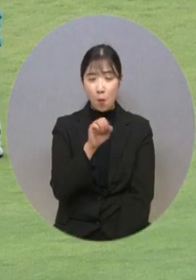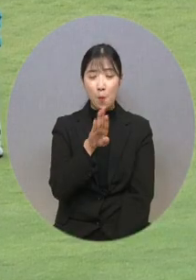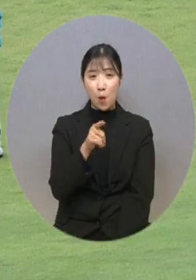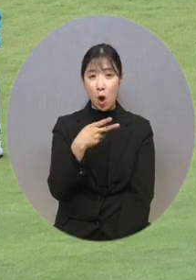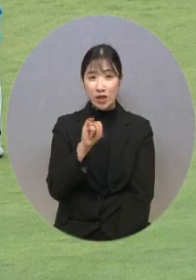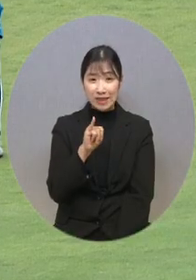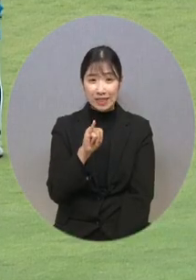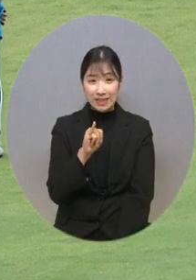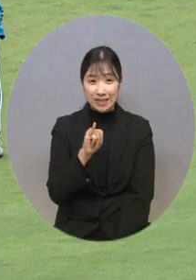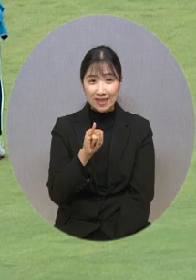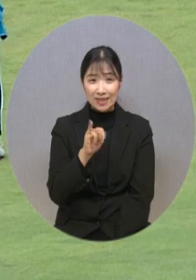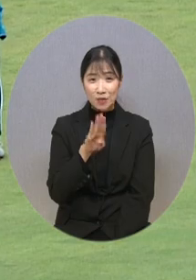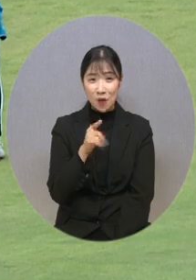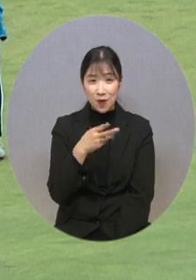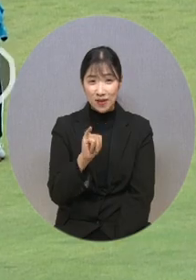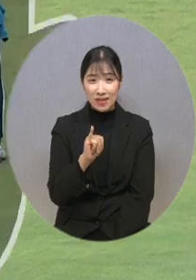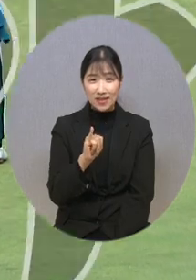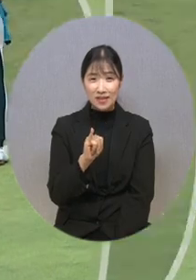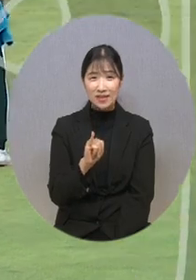좋다. 버디 버디 버디 좋다. 버디 버디